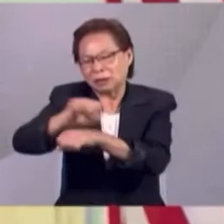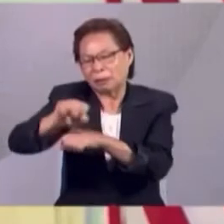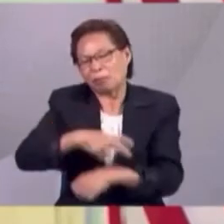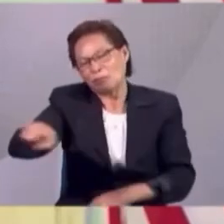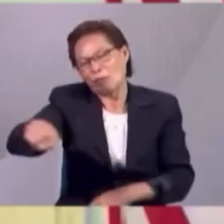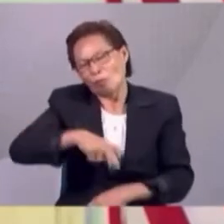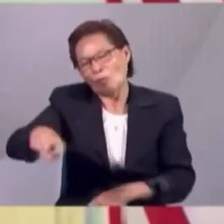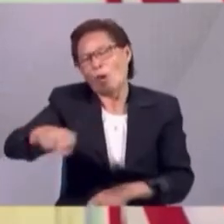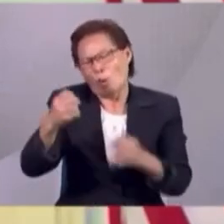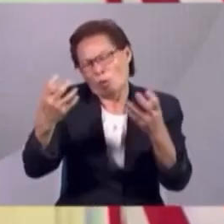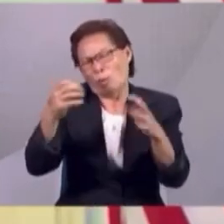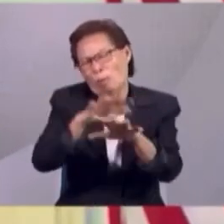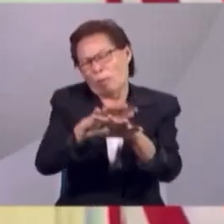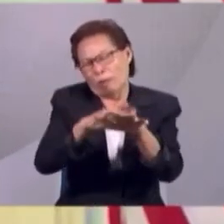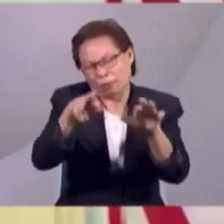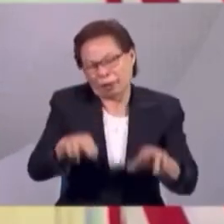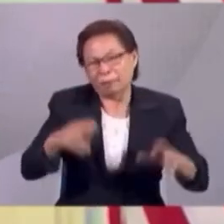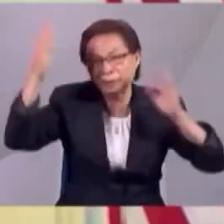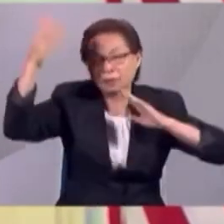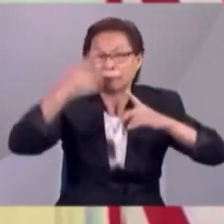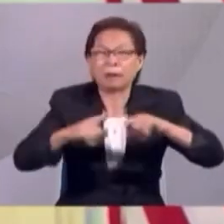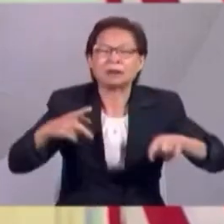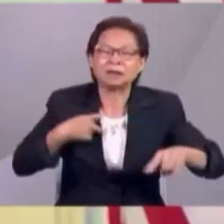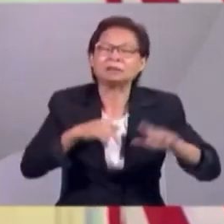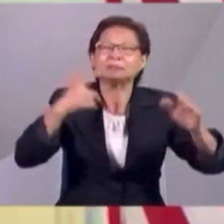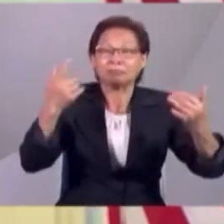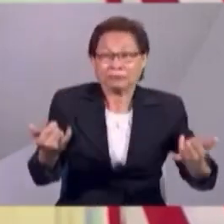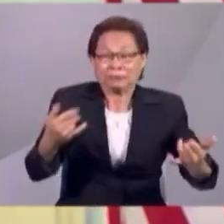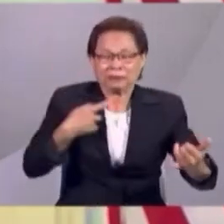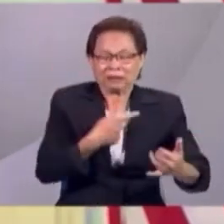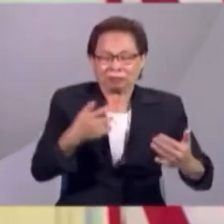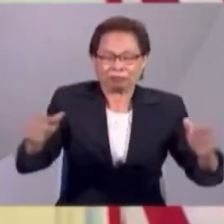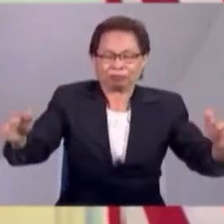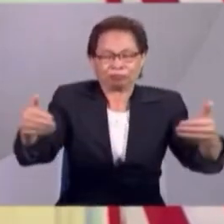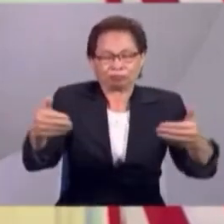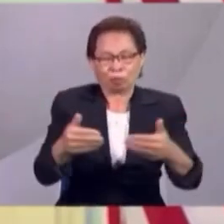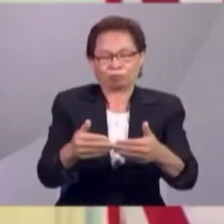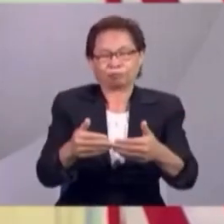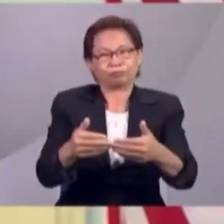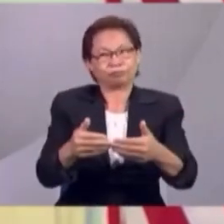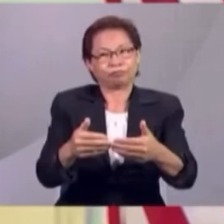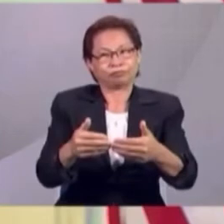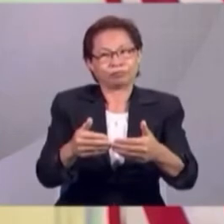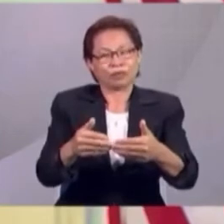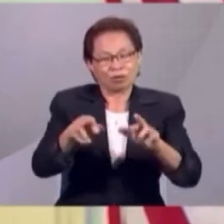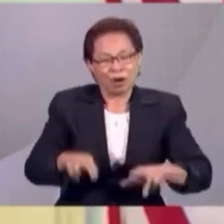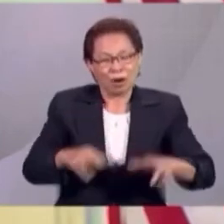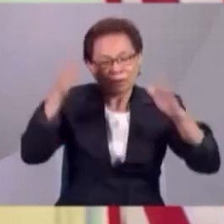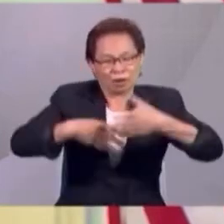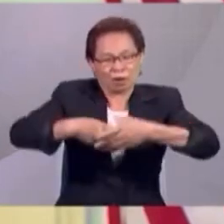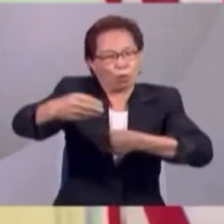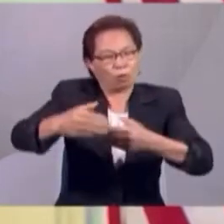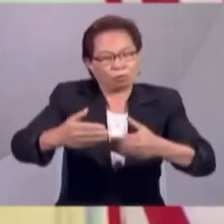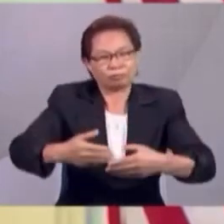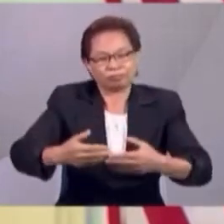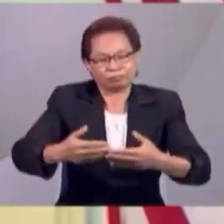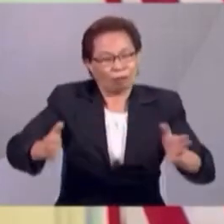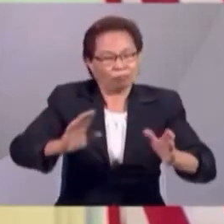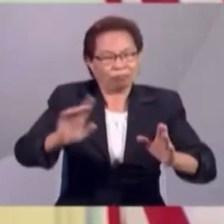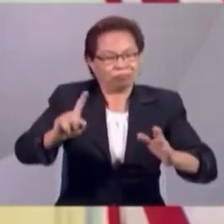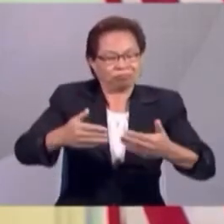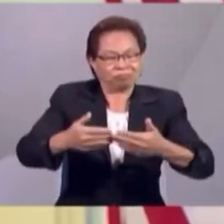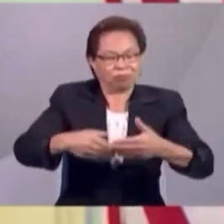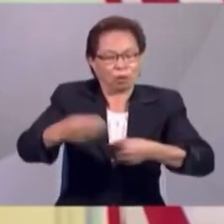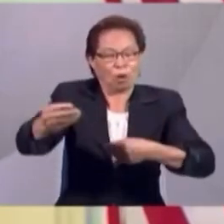oleh kerana kita menutup pintu, iaitu tidak membenarkan rakyat kita keluar, dan jika keluar, kalau mereka